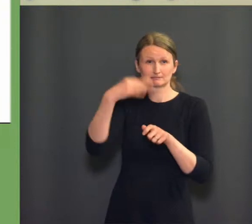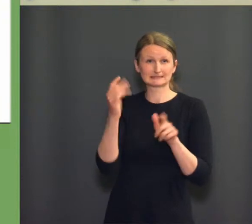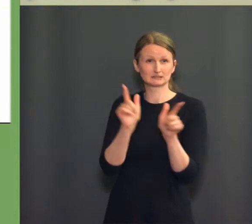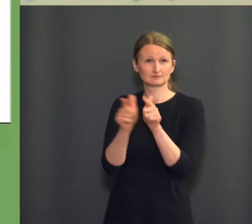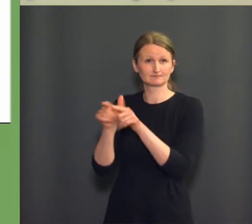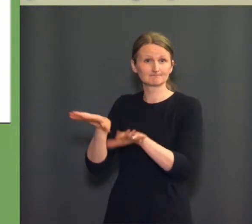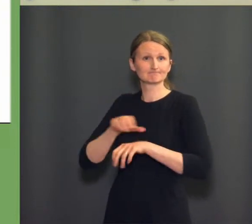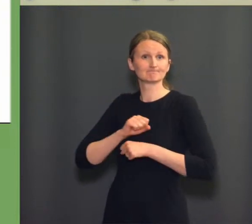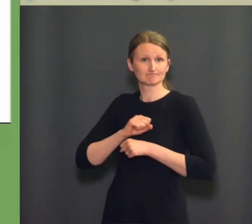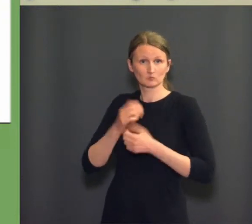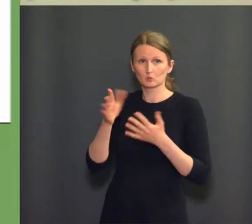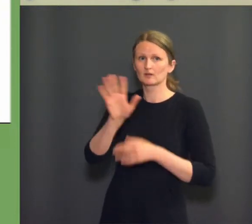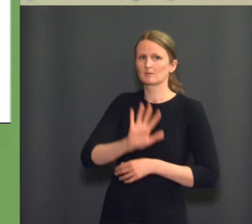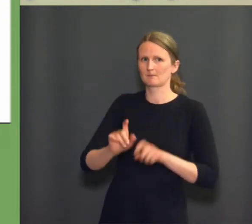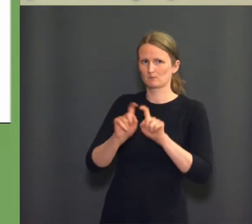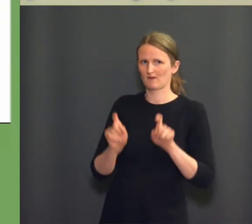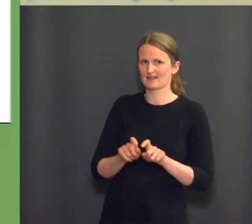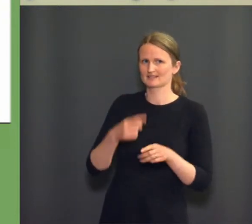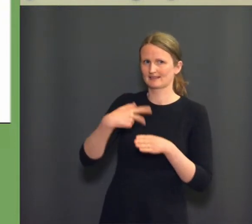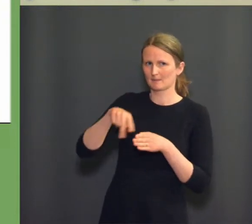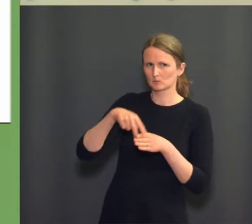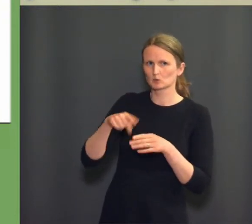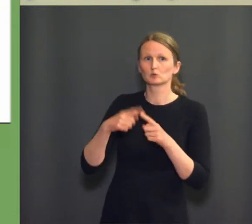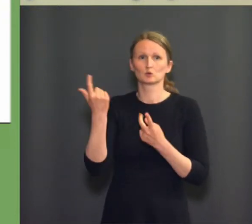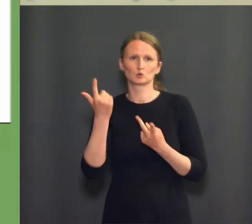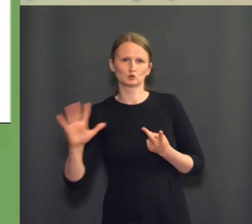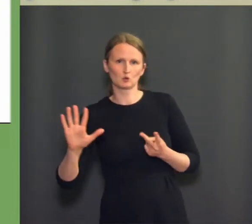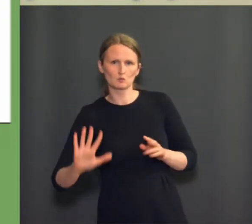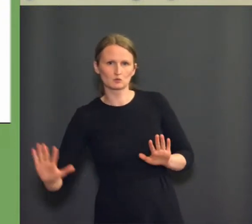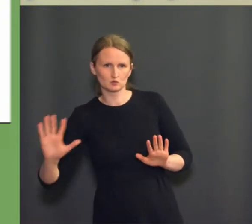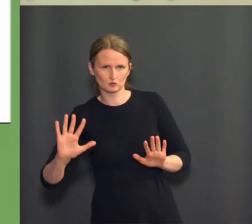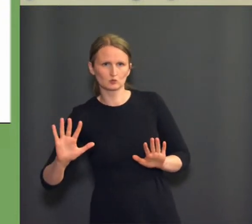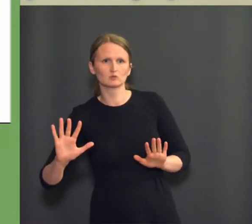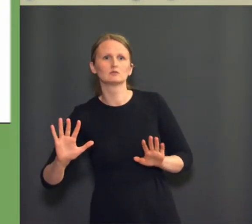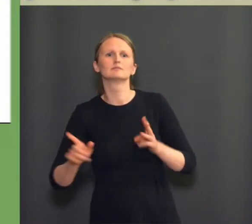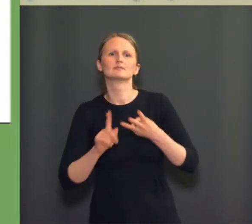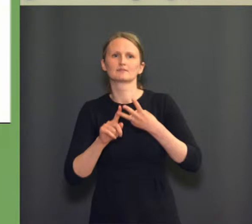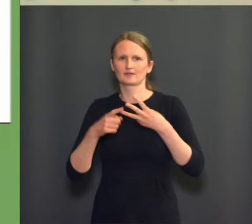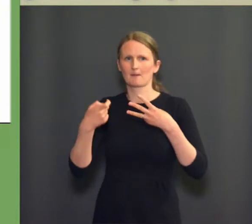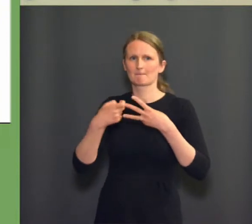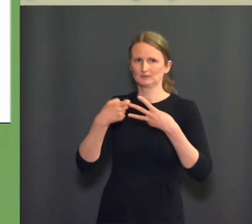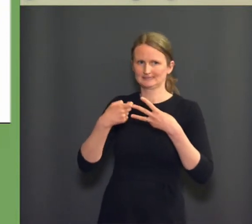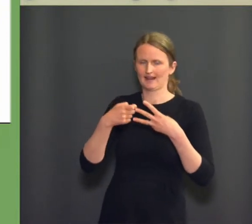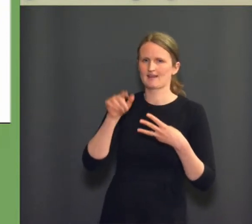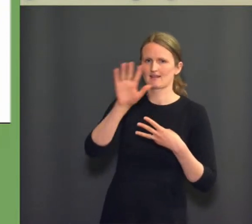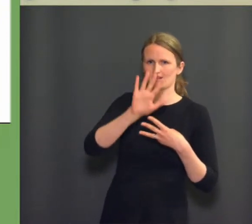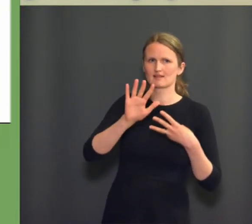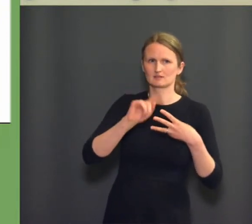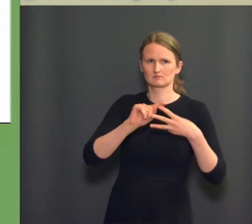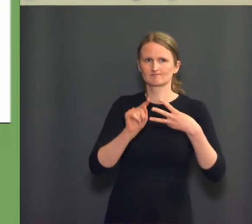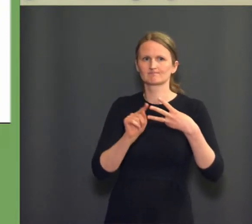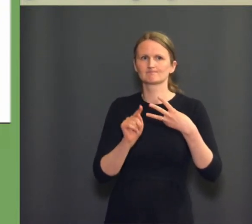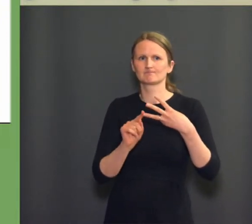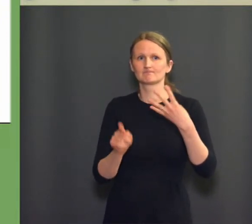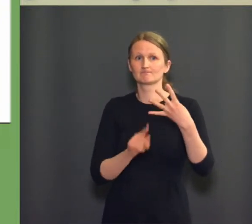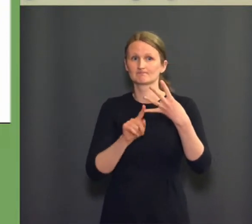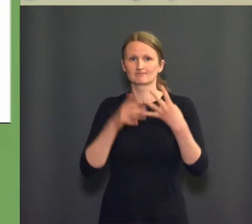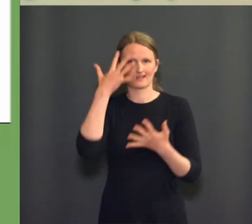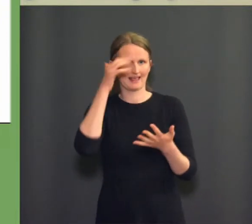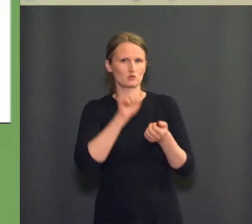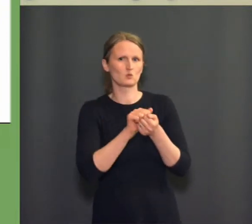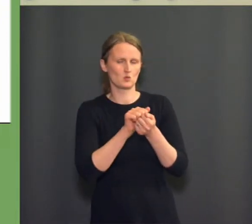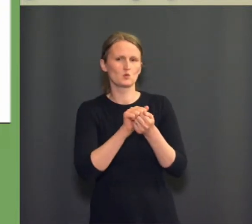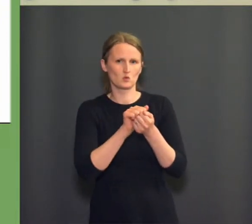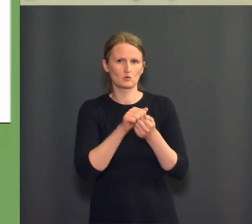suivi de Luxembourg, puis la région de Bruxelles-Capitale et le Hainaut. La Flandre orientale a pendant